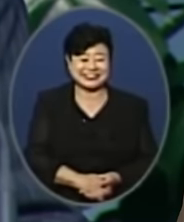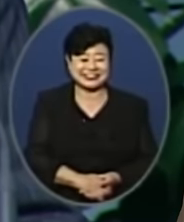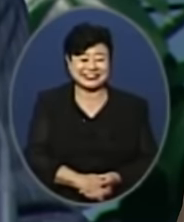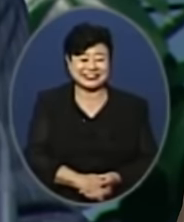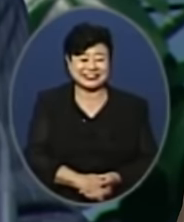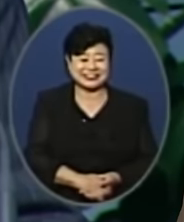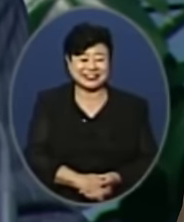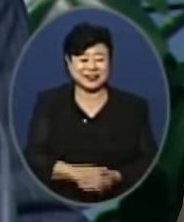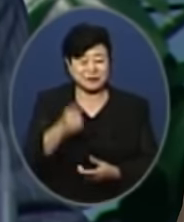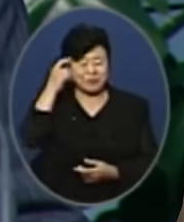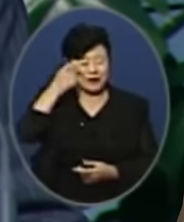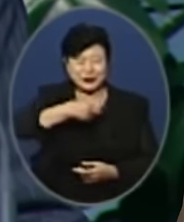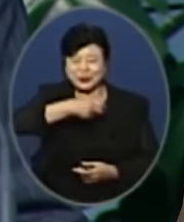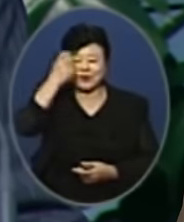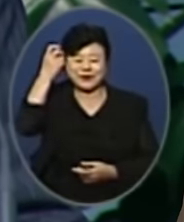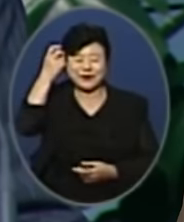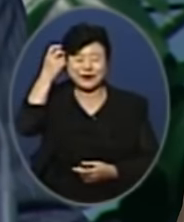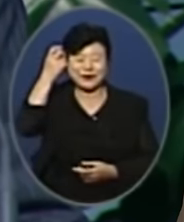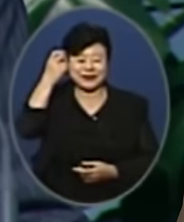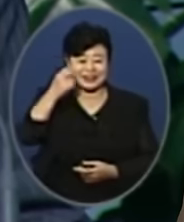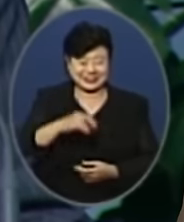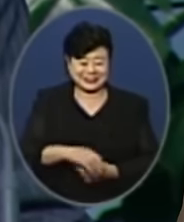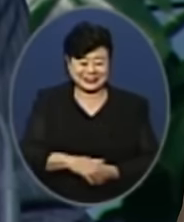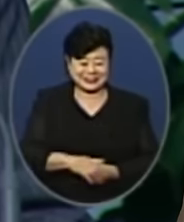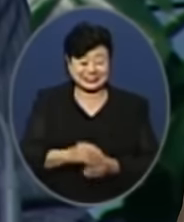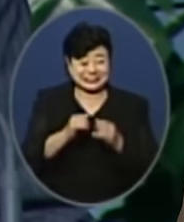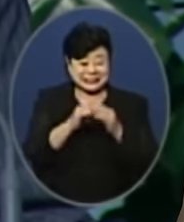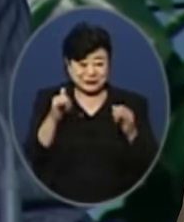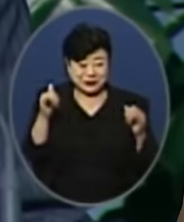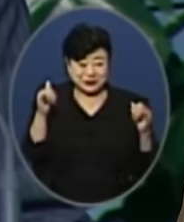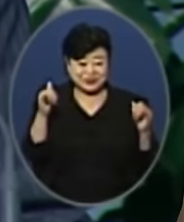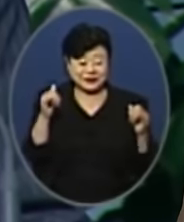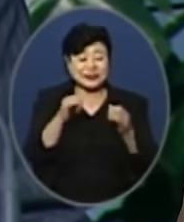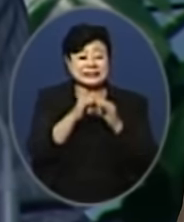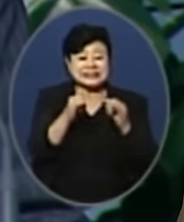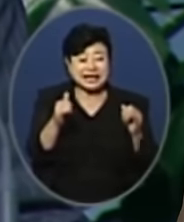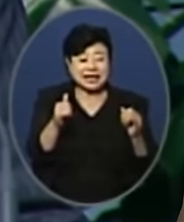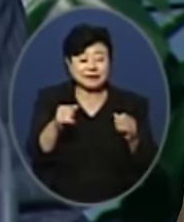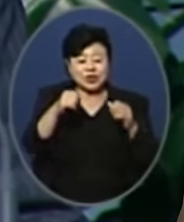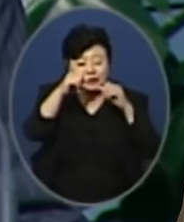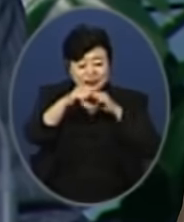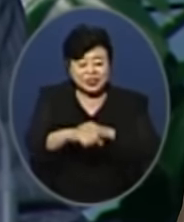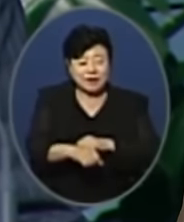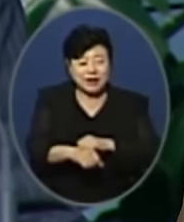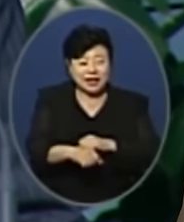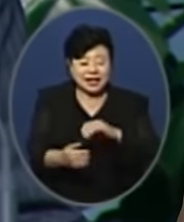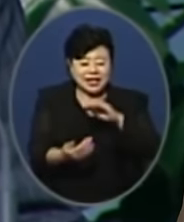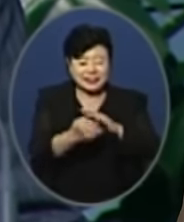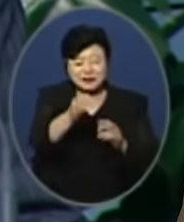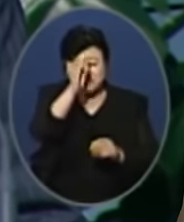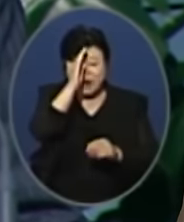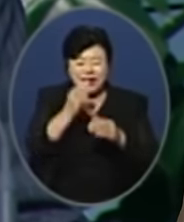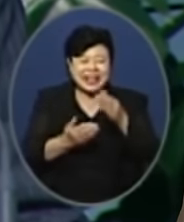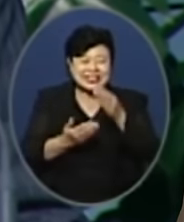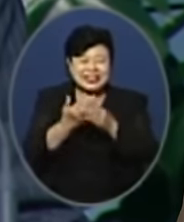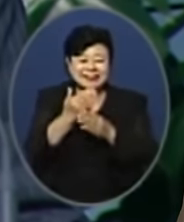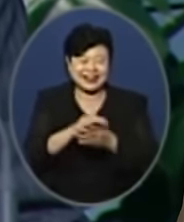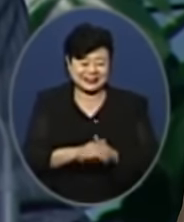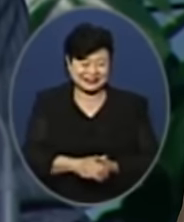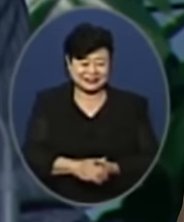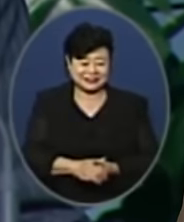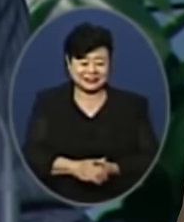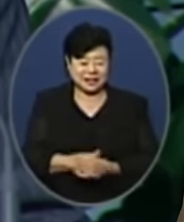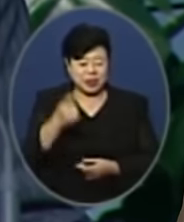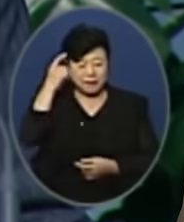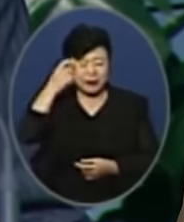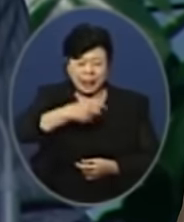저보다 훨씬 머리가 좋은 실존주의 철학자들도 인간은 절망에 이르는 병에 든 사람이라고 했는데,